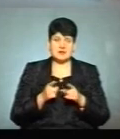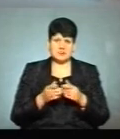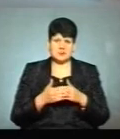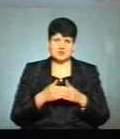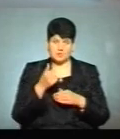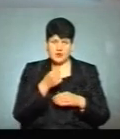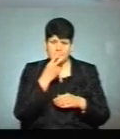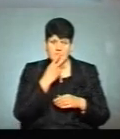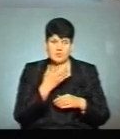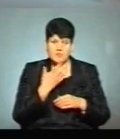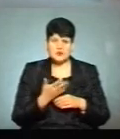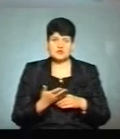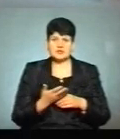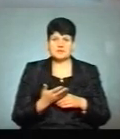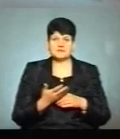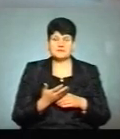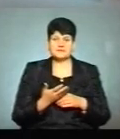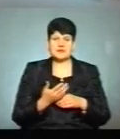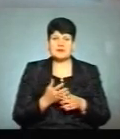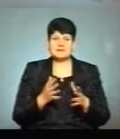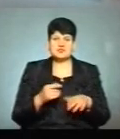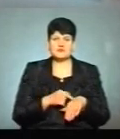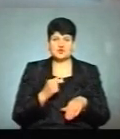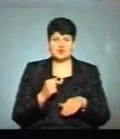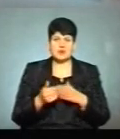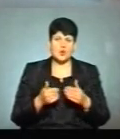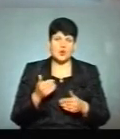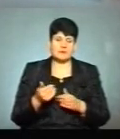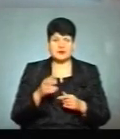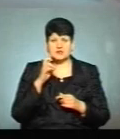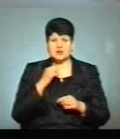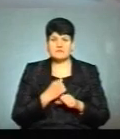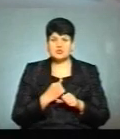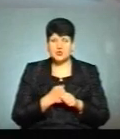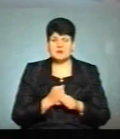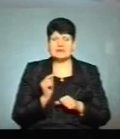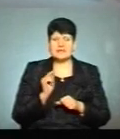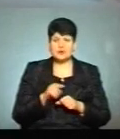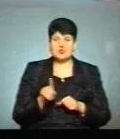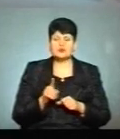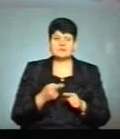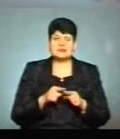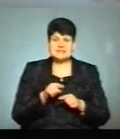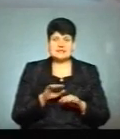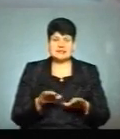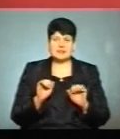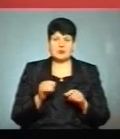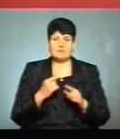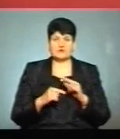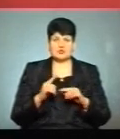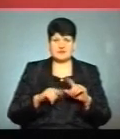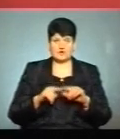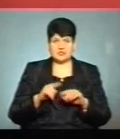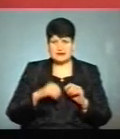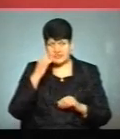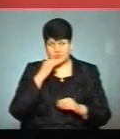ви побачите найбільш відчутні кроки, які держава зробить для того, щоб ці діти могли повернутися в родину. Я дякую